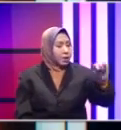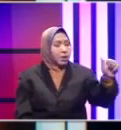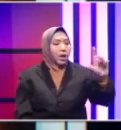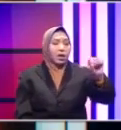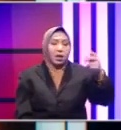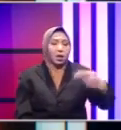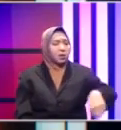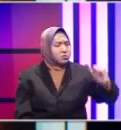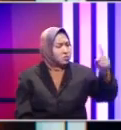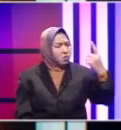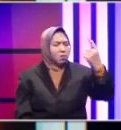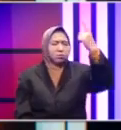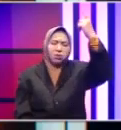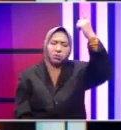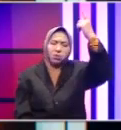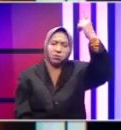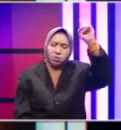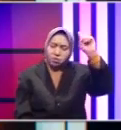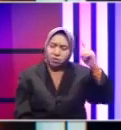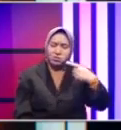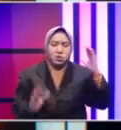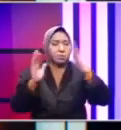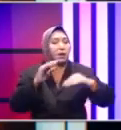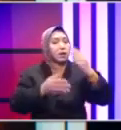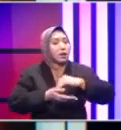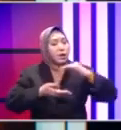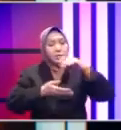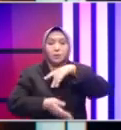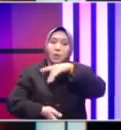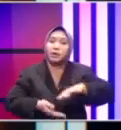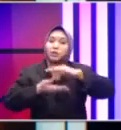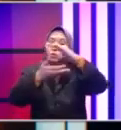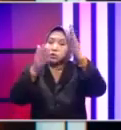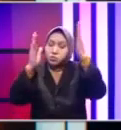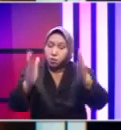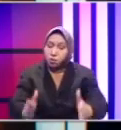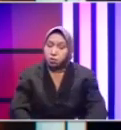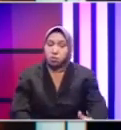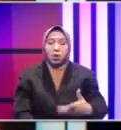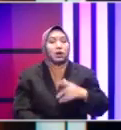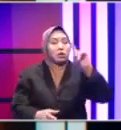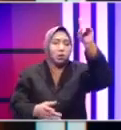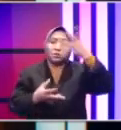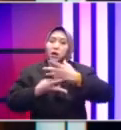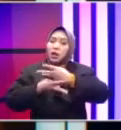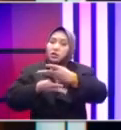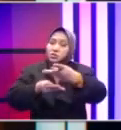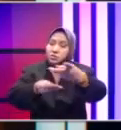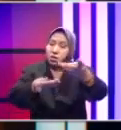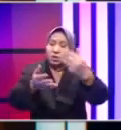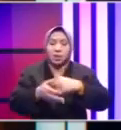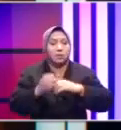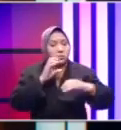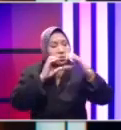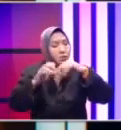Asyhadu alla ilaha illallah wahdahula syarikalah wa Asyhadu anna muhammadan abduhu warosuluh robbisrohli sodri wayassirli Amri wahlul